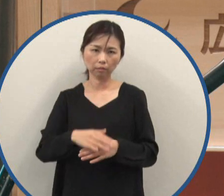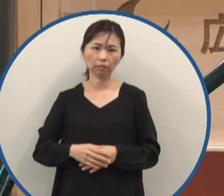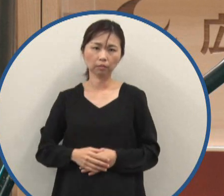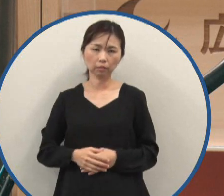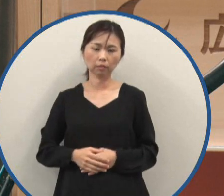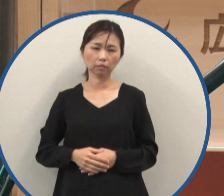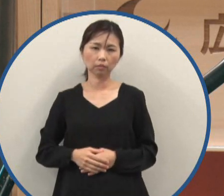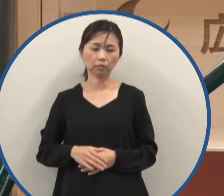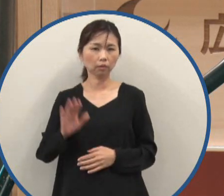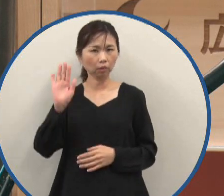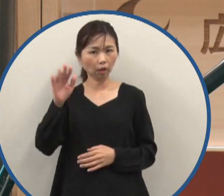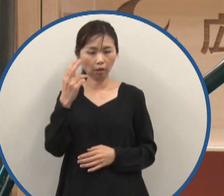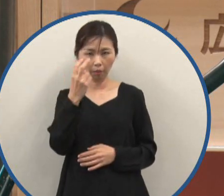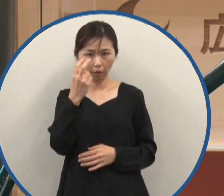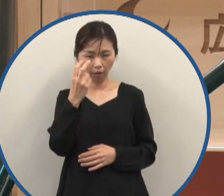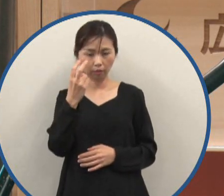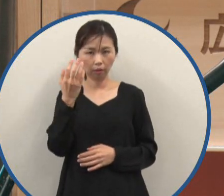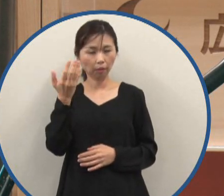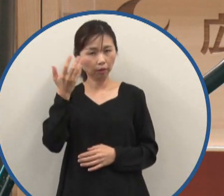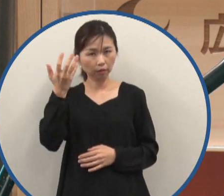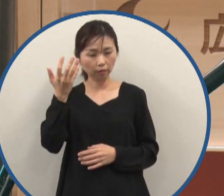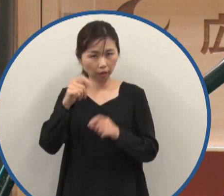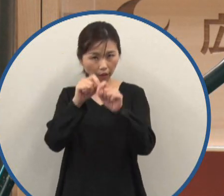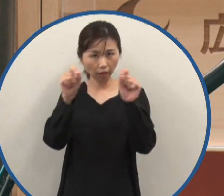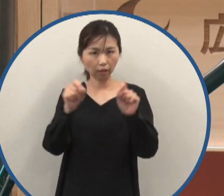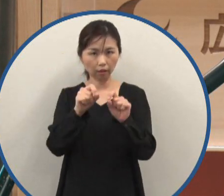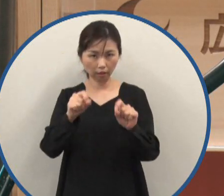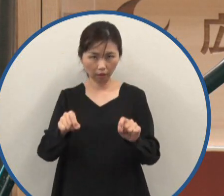の推移を見ていこうということで、まあ、結果として